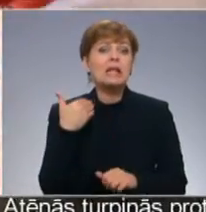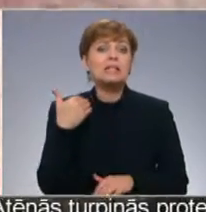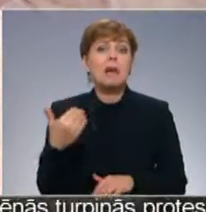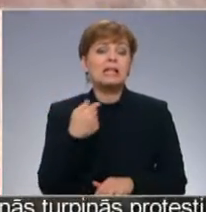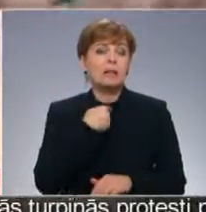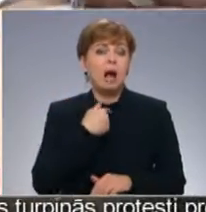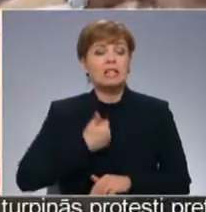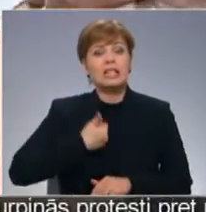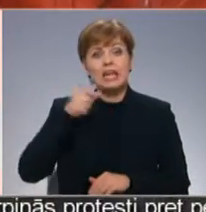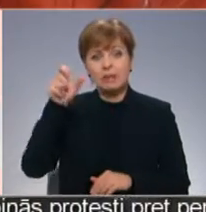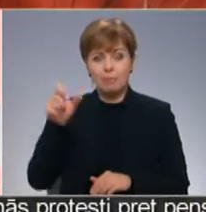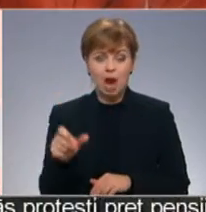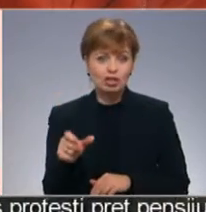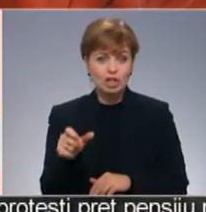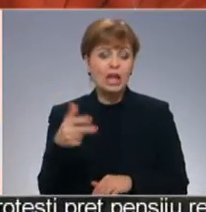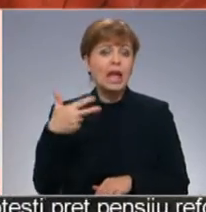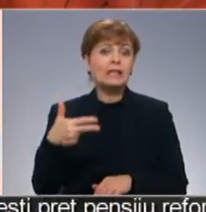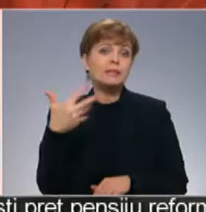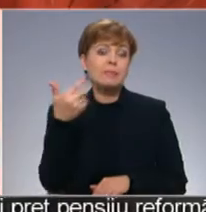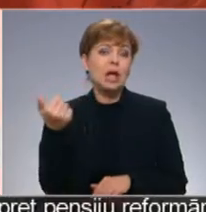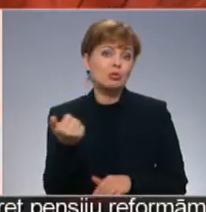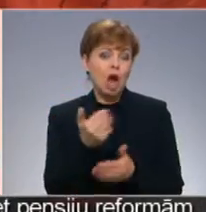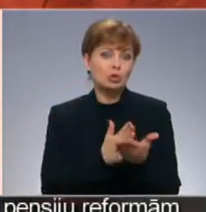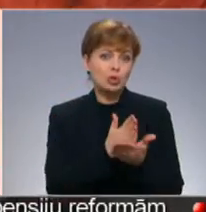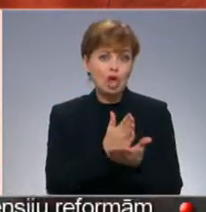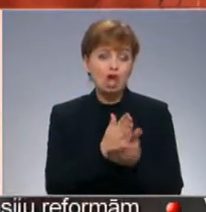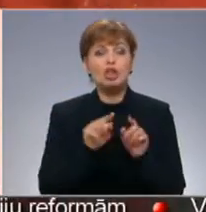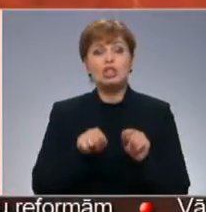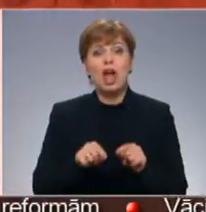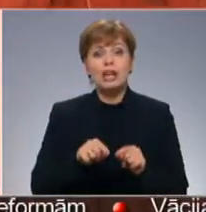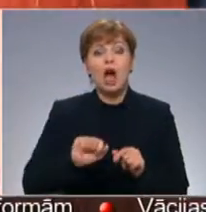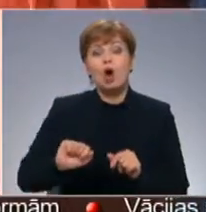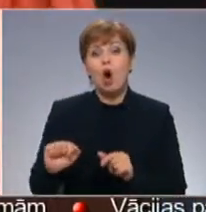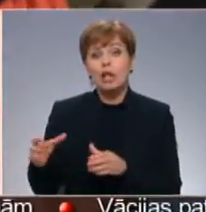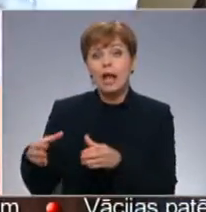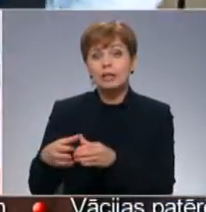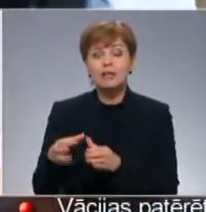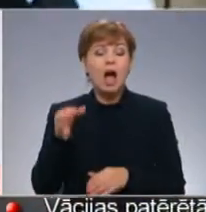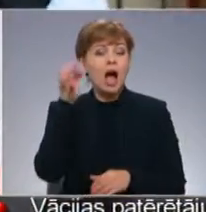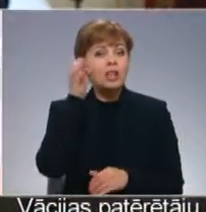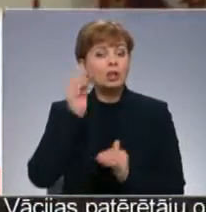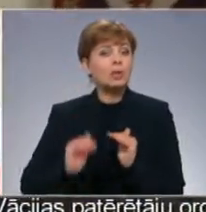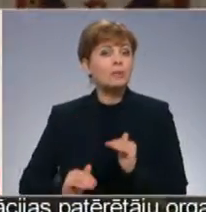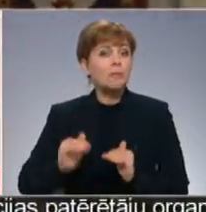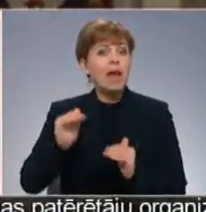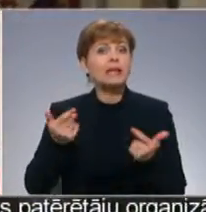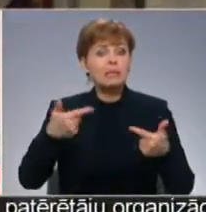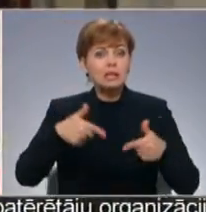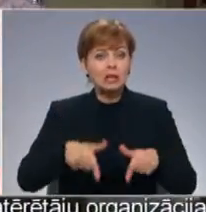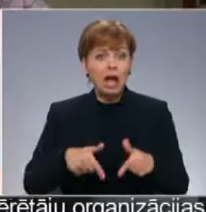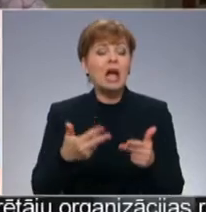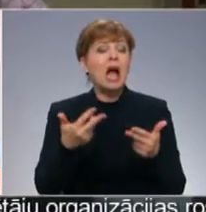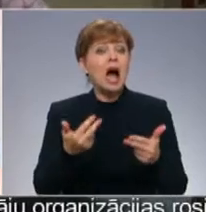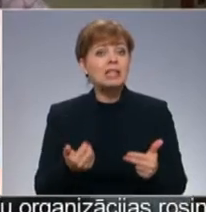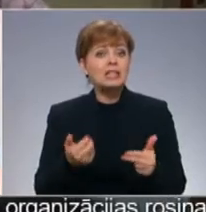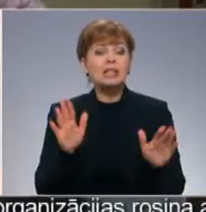spēcīgākās balss īpašniece ar 35 gadu stāžu šajā kolektīvā. Atceroties savu bērnības laiku, viņa atzīst,